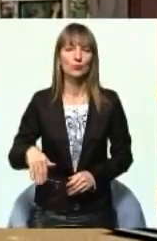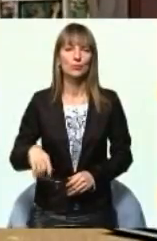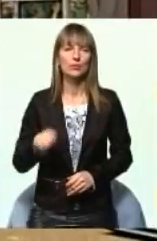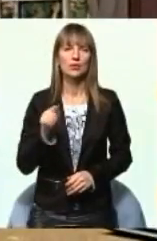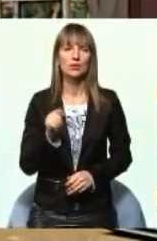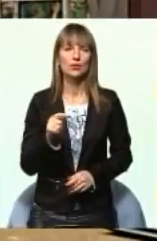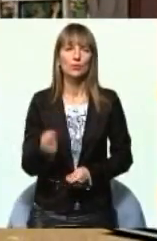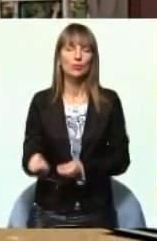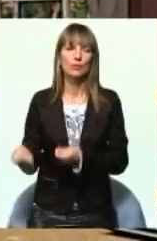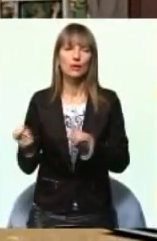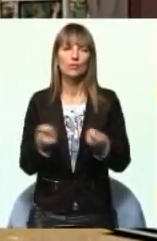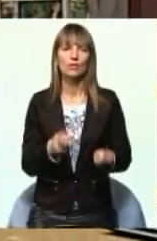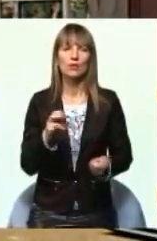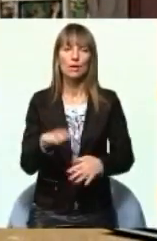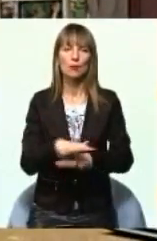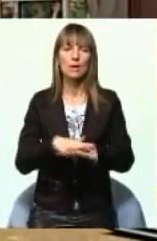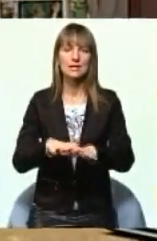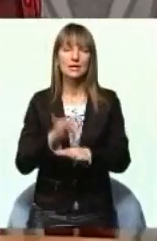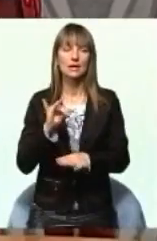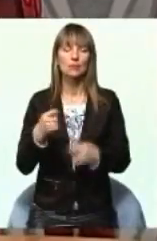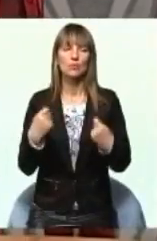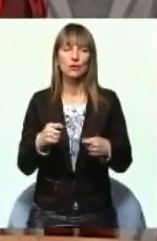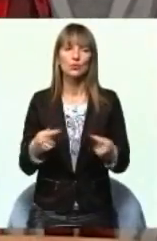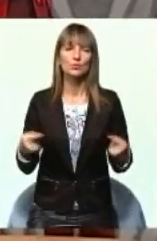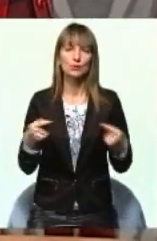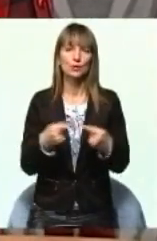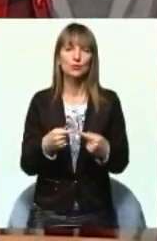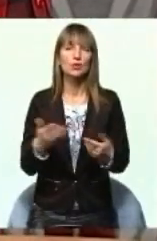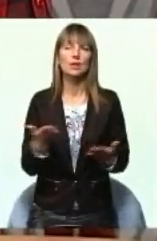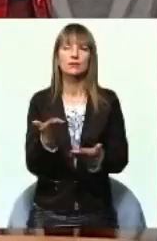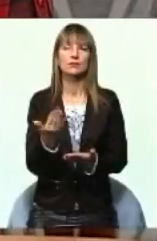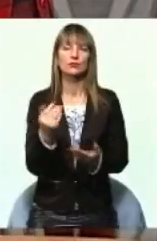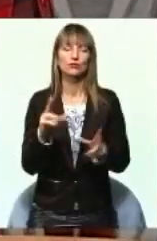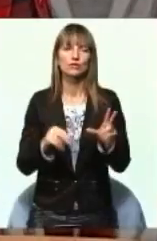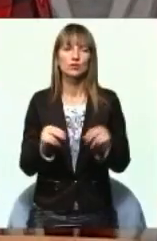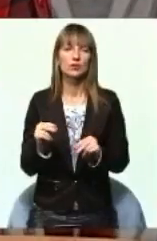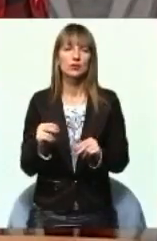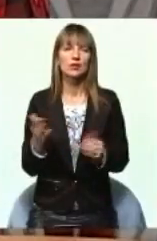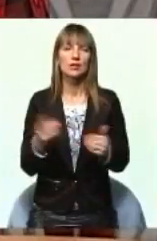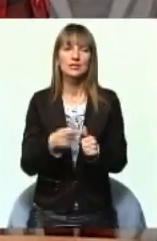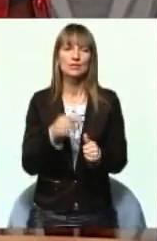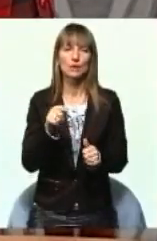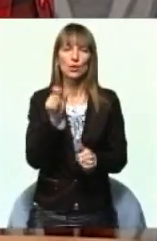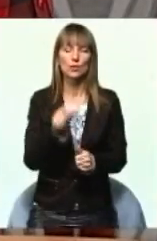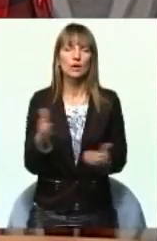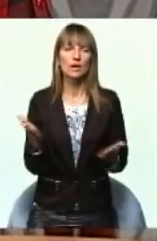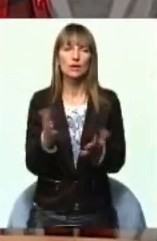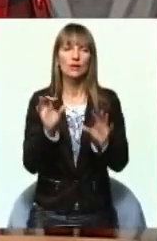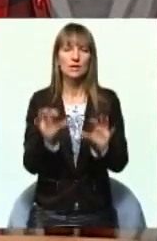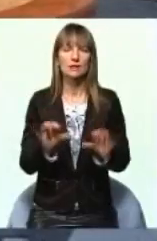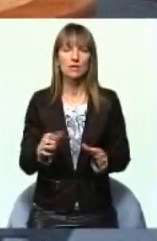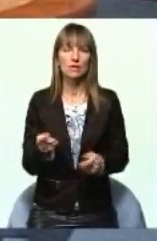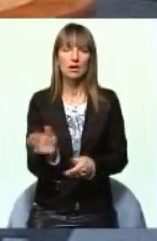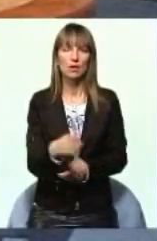ее привозят на базар и продают. Так, правильно. Як ти вважаєш, а чи як звуть тих людей, які незаконно виловлюють